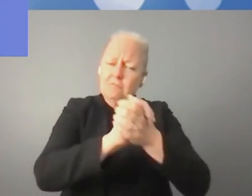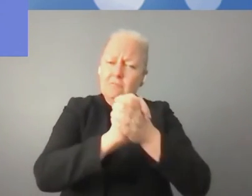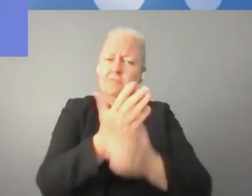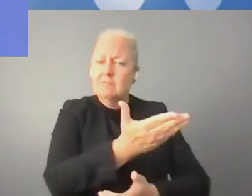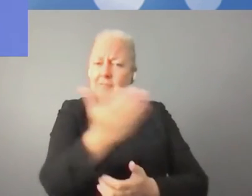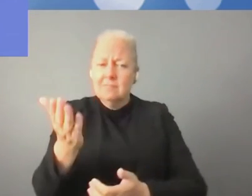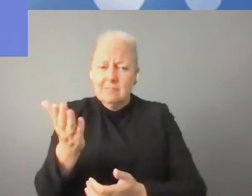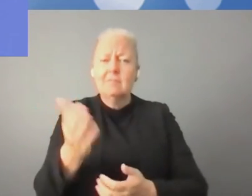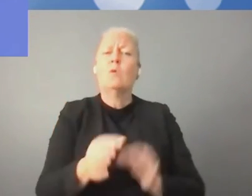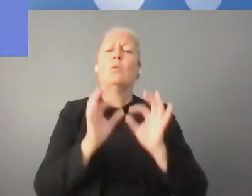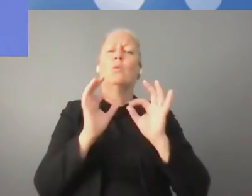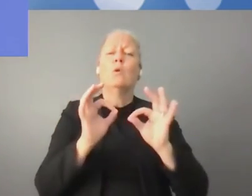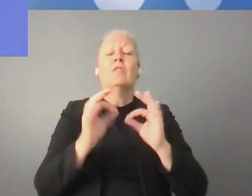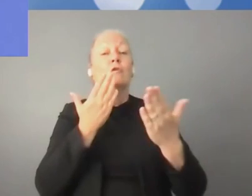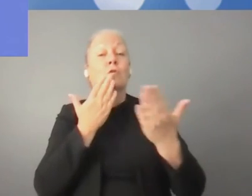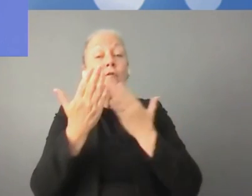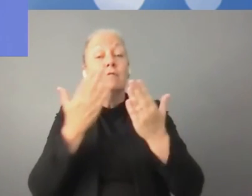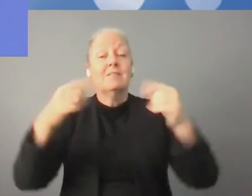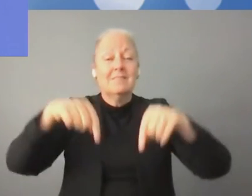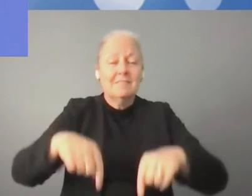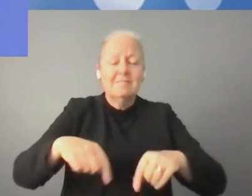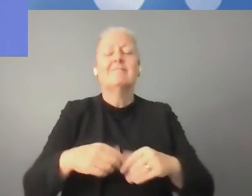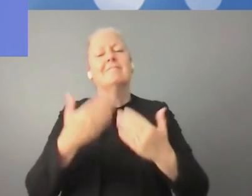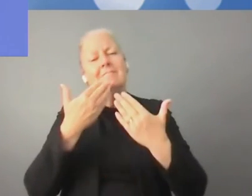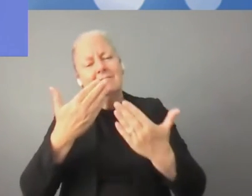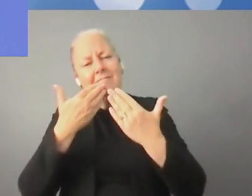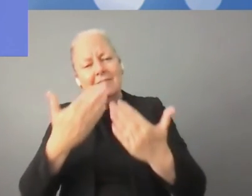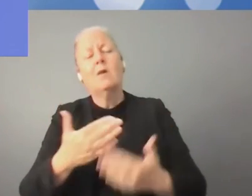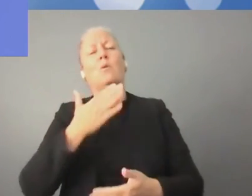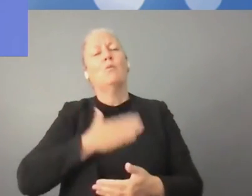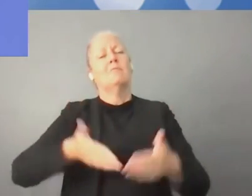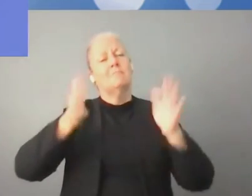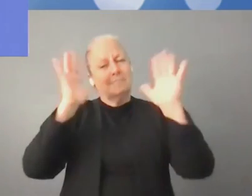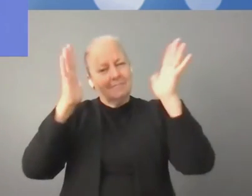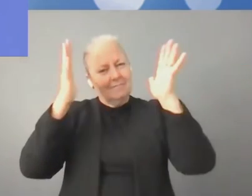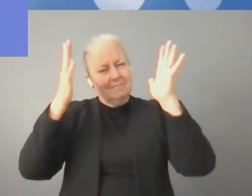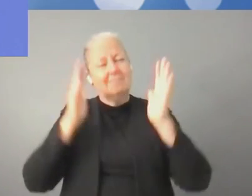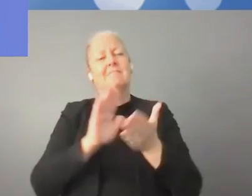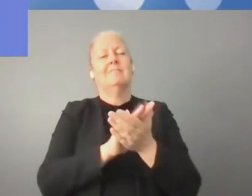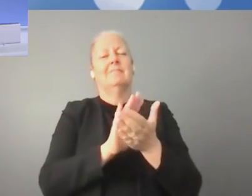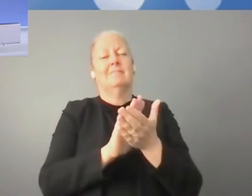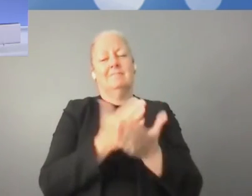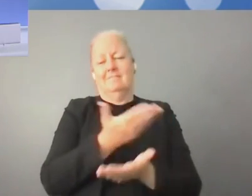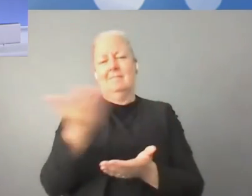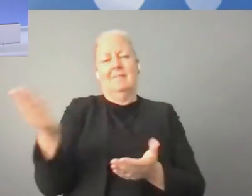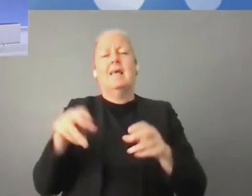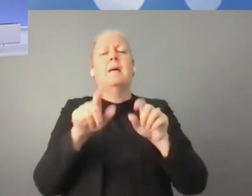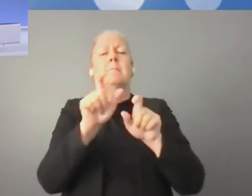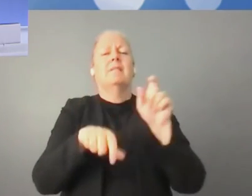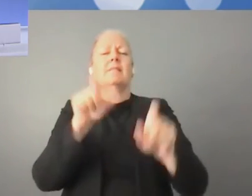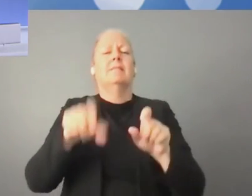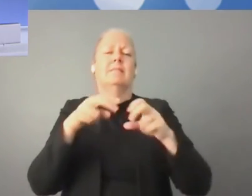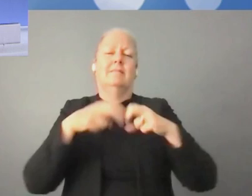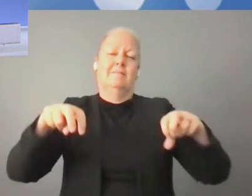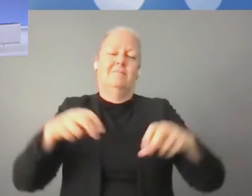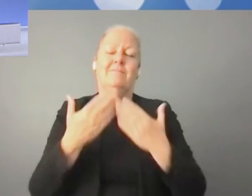я думаю, она стоила этого. Благодарю всех, благодарю и желаю всем